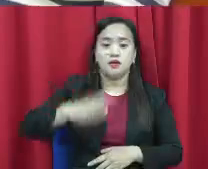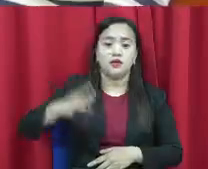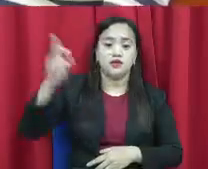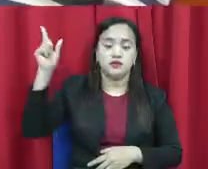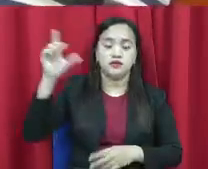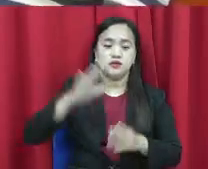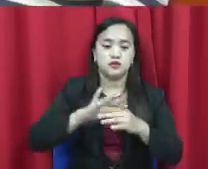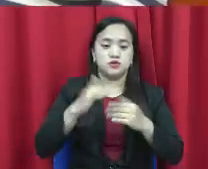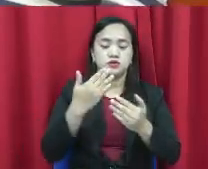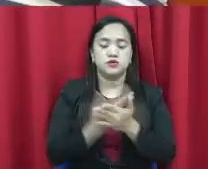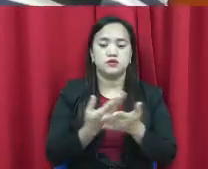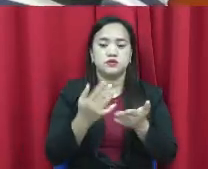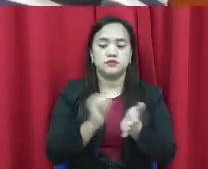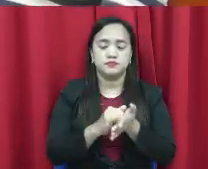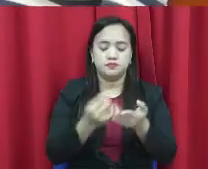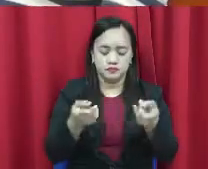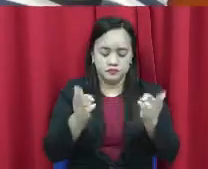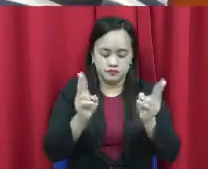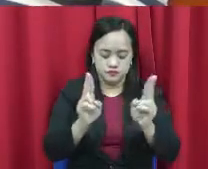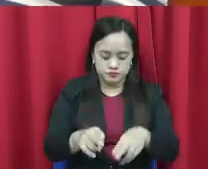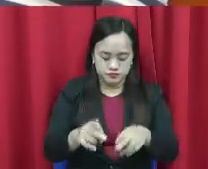gagawin ko sa pag-establisar